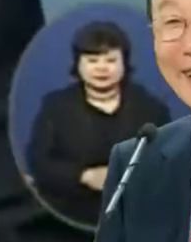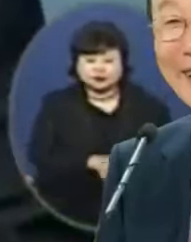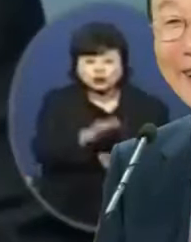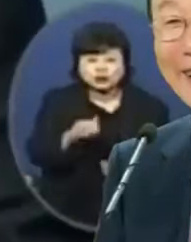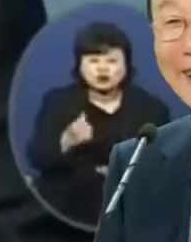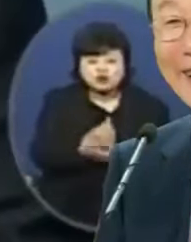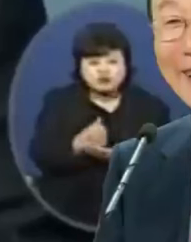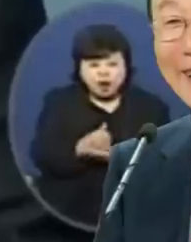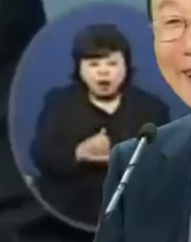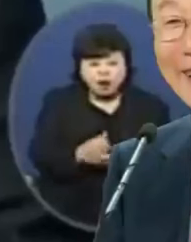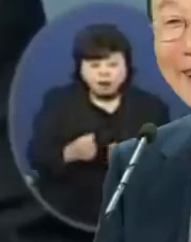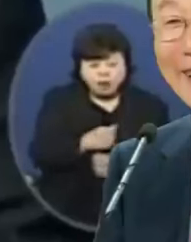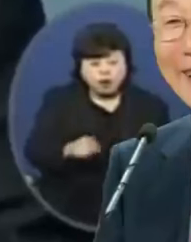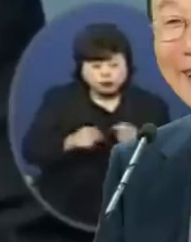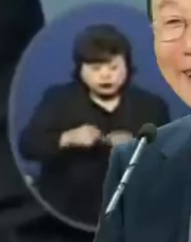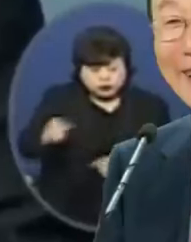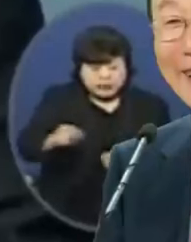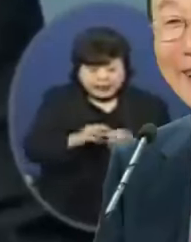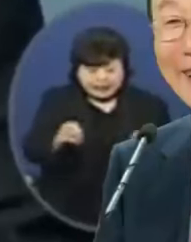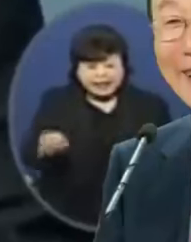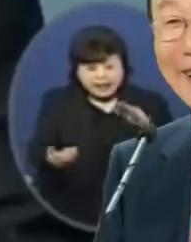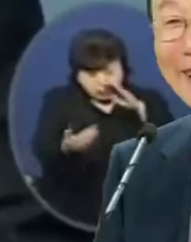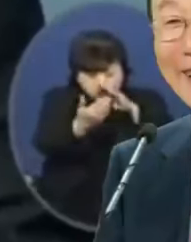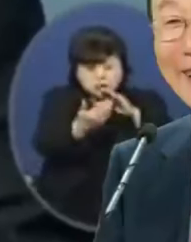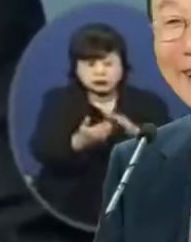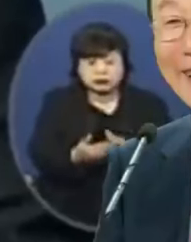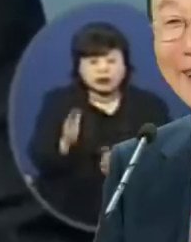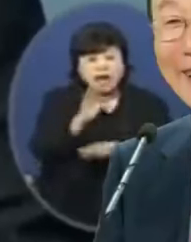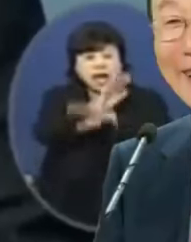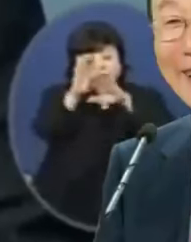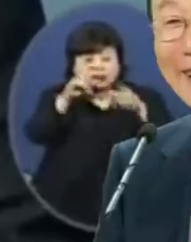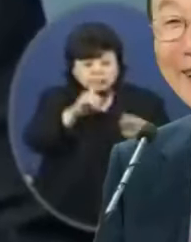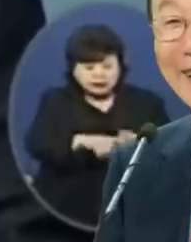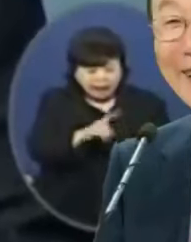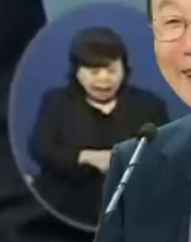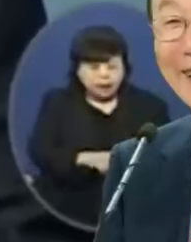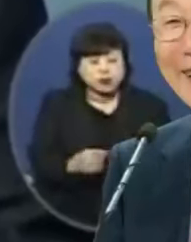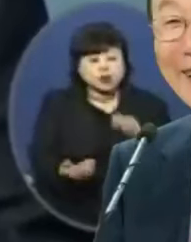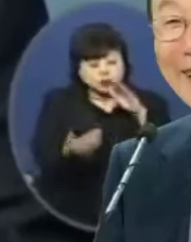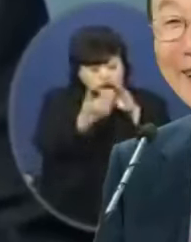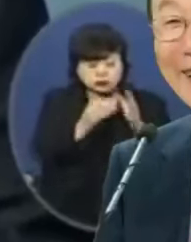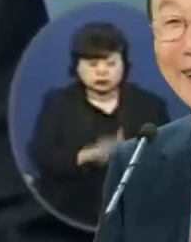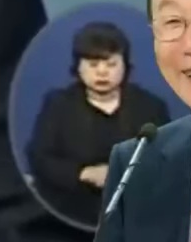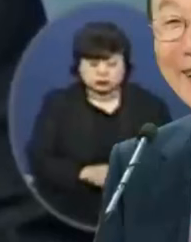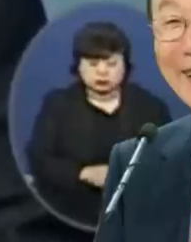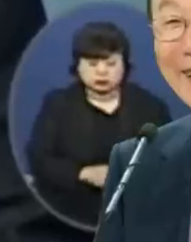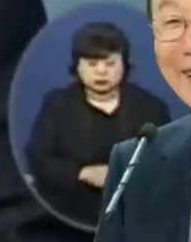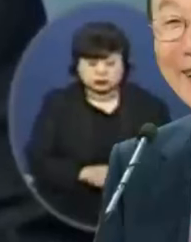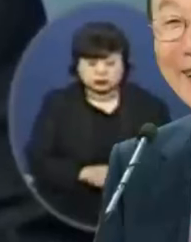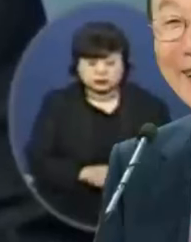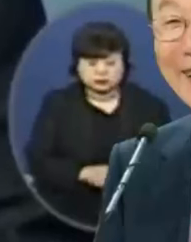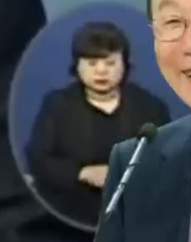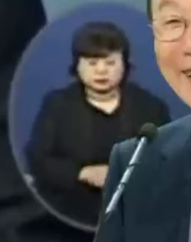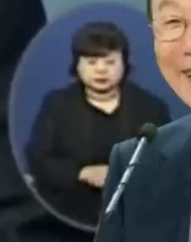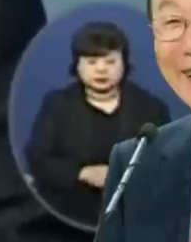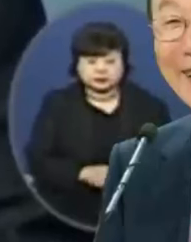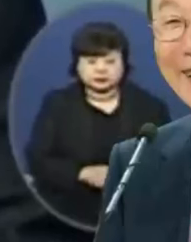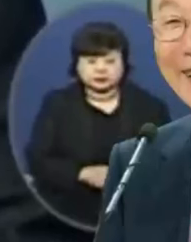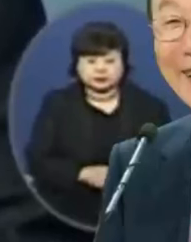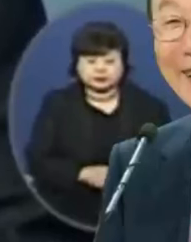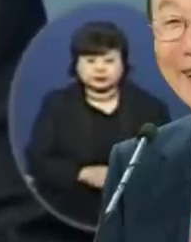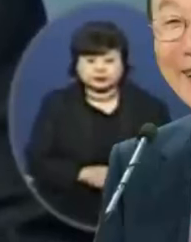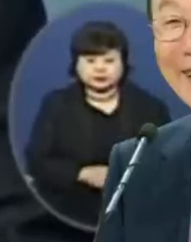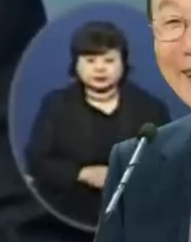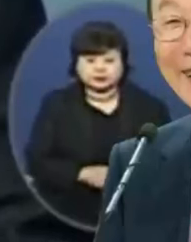우리의 운명을 메고 푸는 것이 땅에서 이루어지면 하늘에서 이루어진다고 말했습니다. 무엇으로서 땅에 물 메고 풉니까?